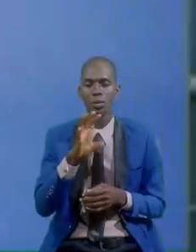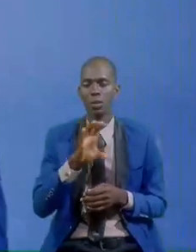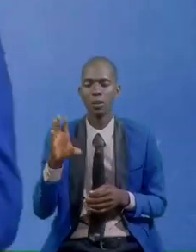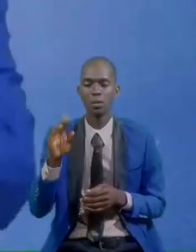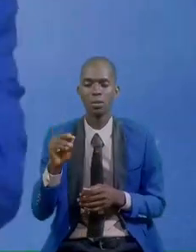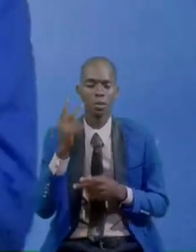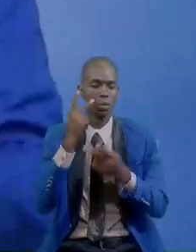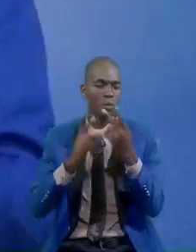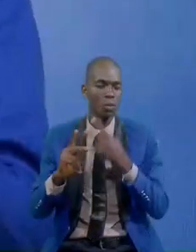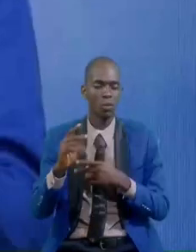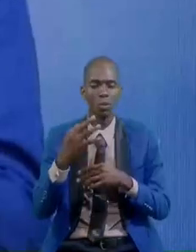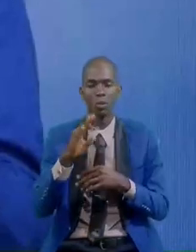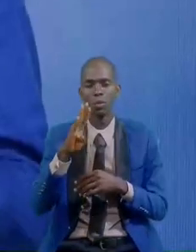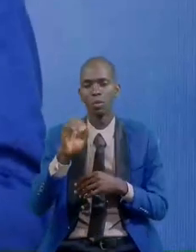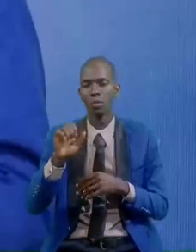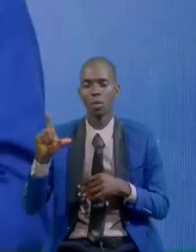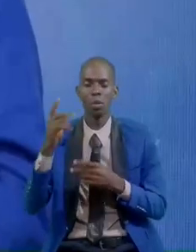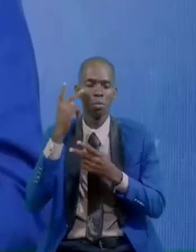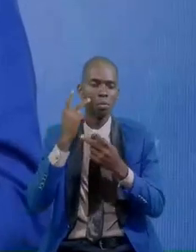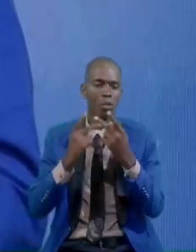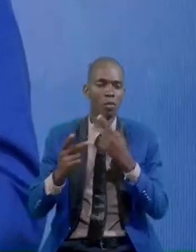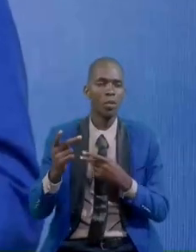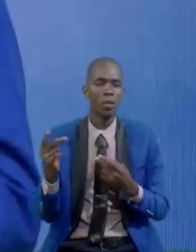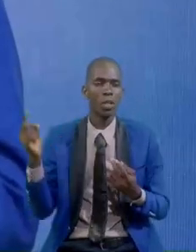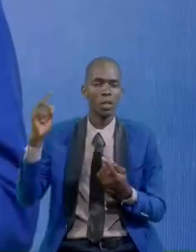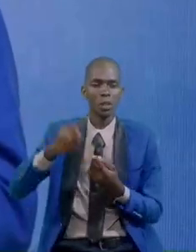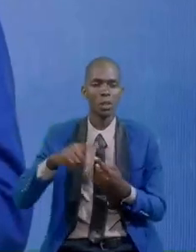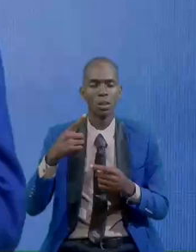jusqu'au moment de la présentation de l'offrande.